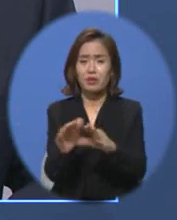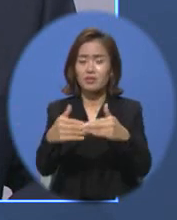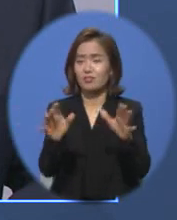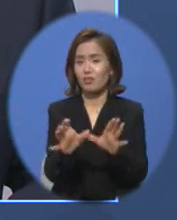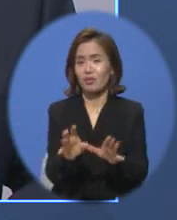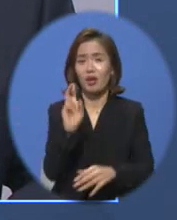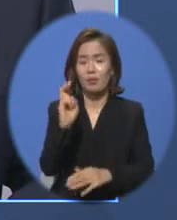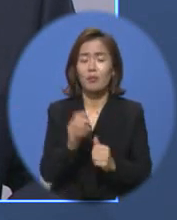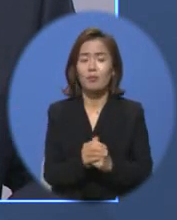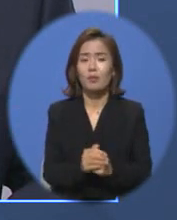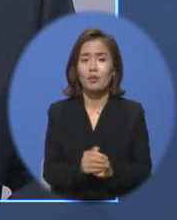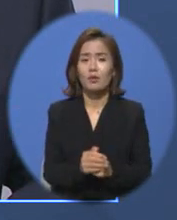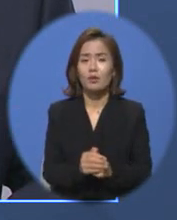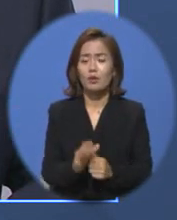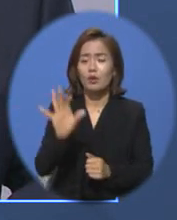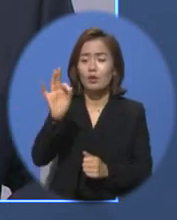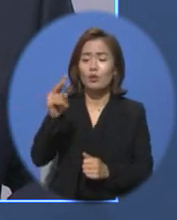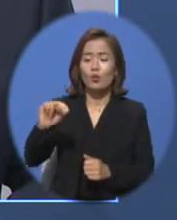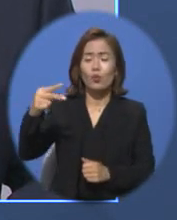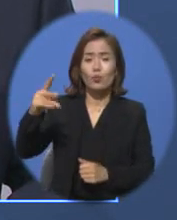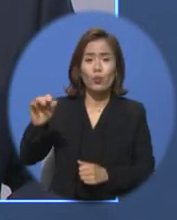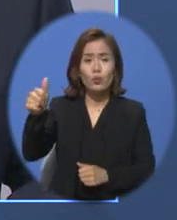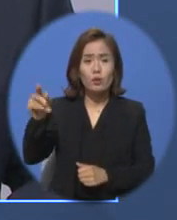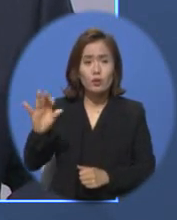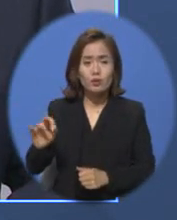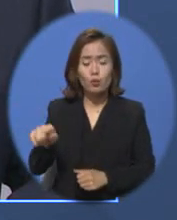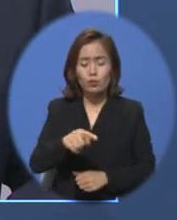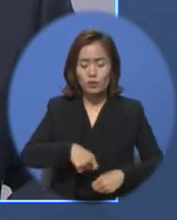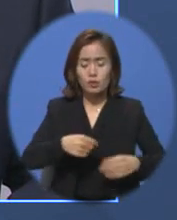이아닌가요? 혼합선거구제는원래